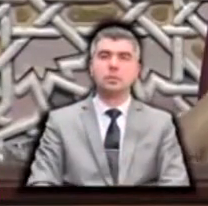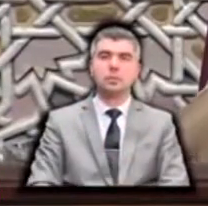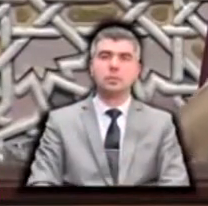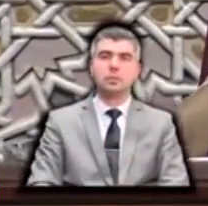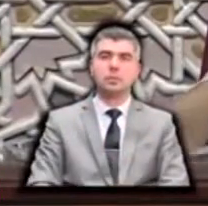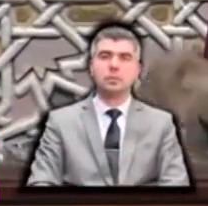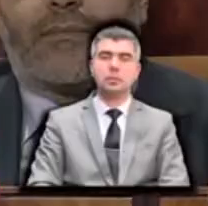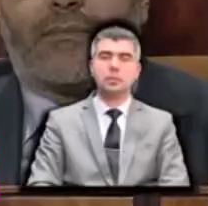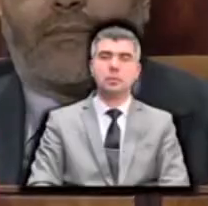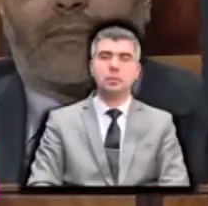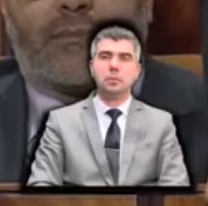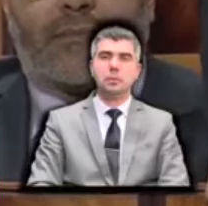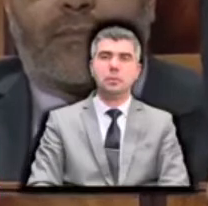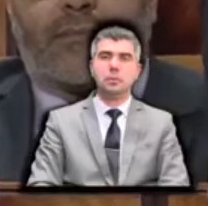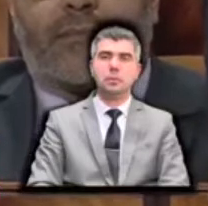عرف